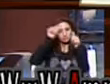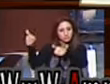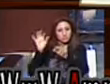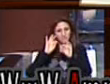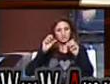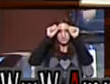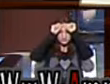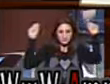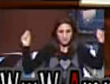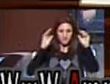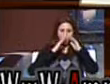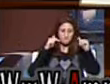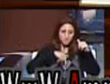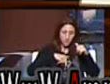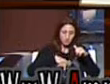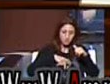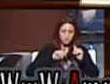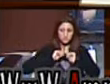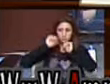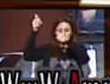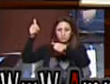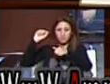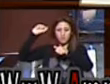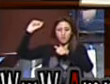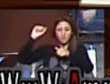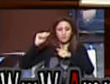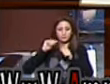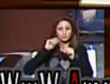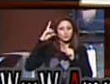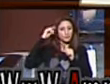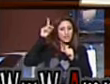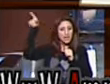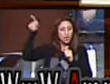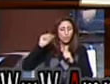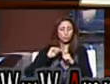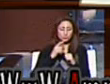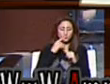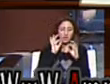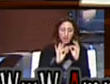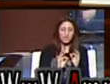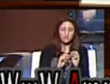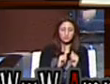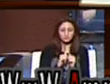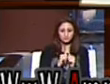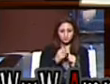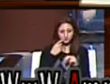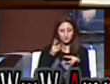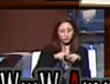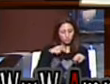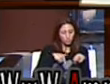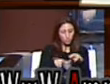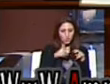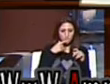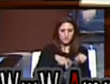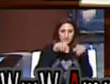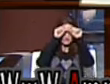الحكومة الإسرائيلية وحماس عبر الوساطة المصرية. وأتصور أن هو هيعود قريبا،